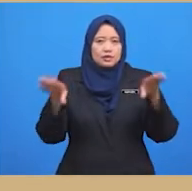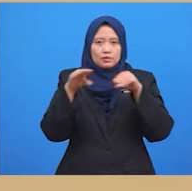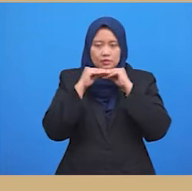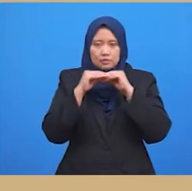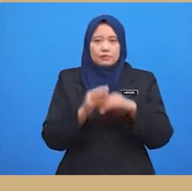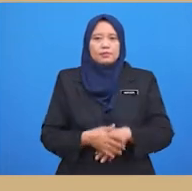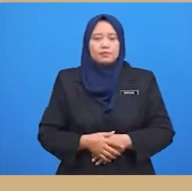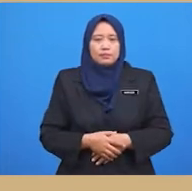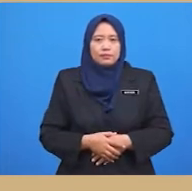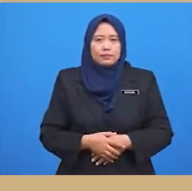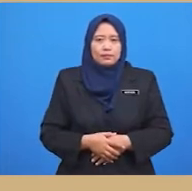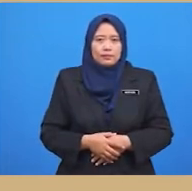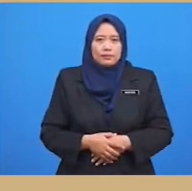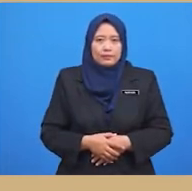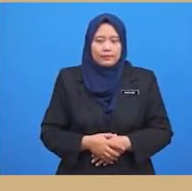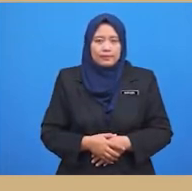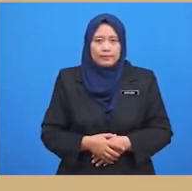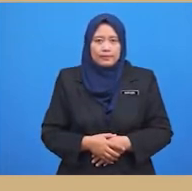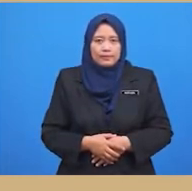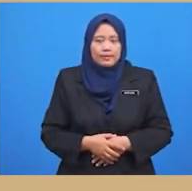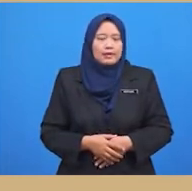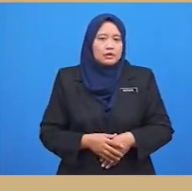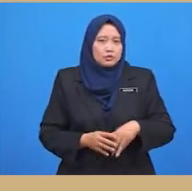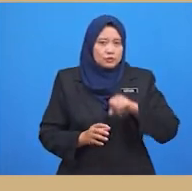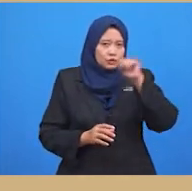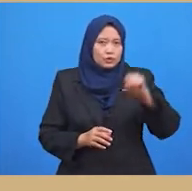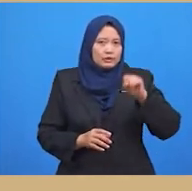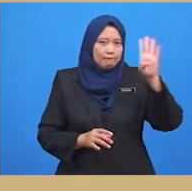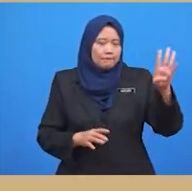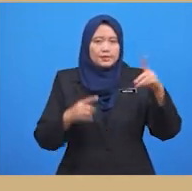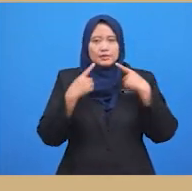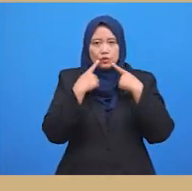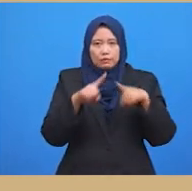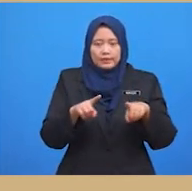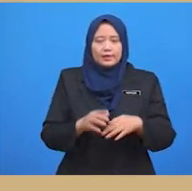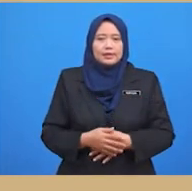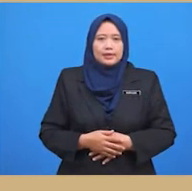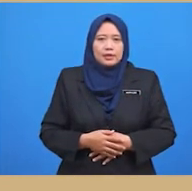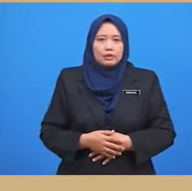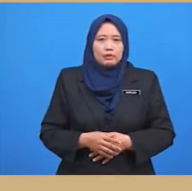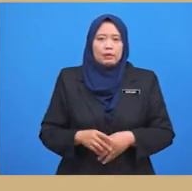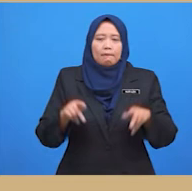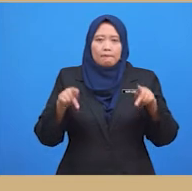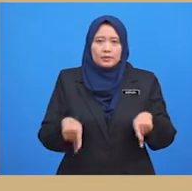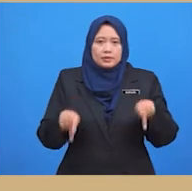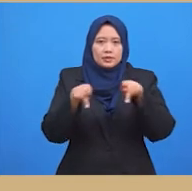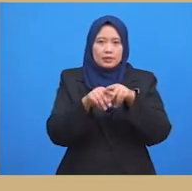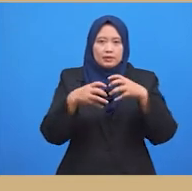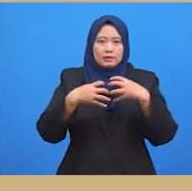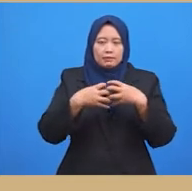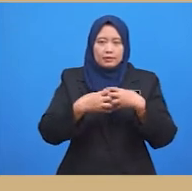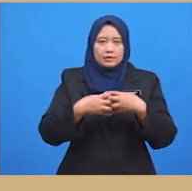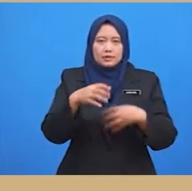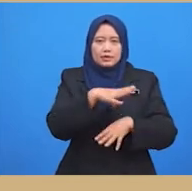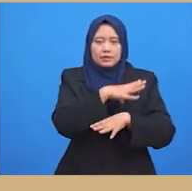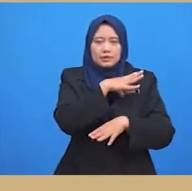hilang. Jawapan bagi soalan nombor empat adalah memastikan mesin dalam keadaan baik